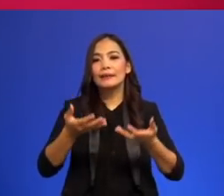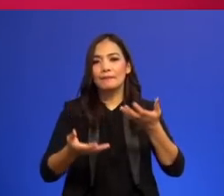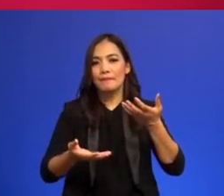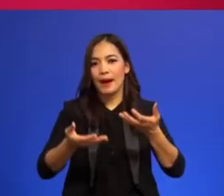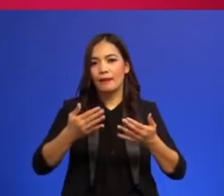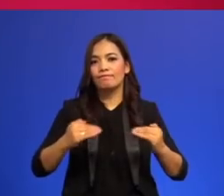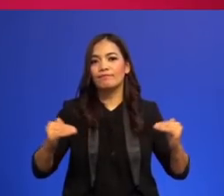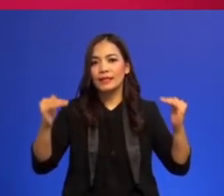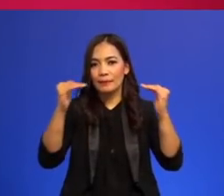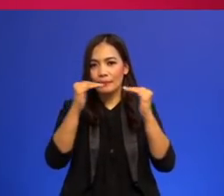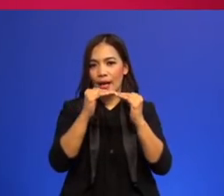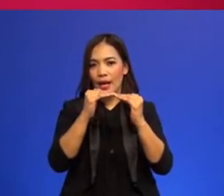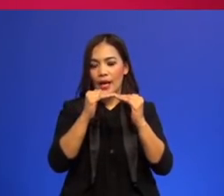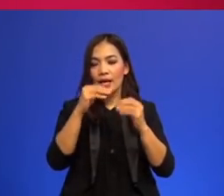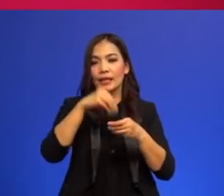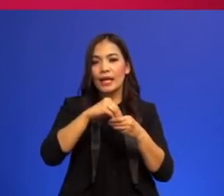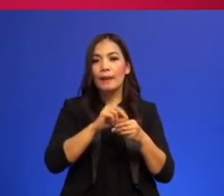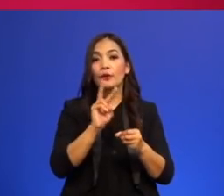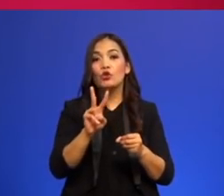13.